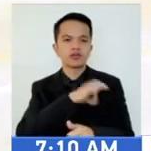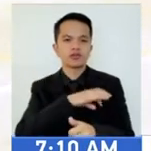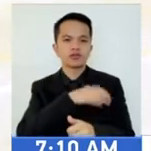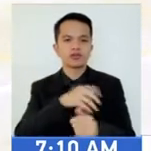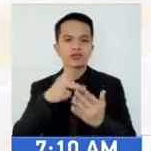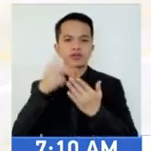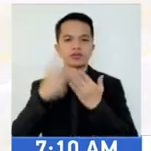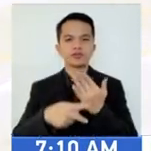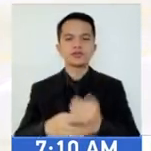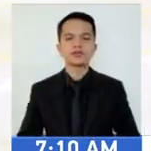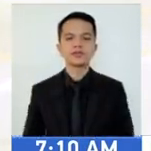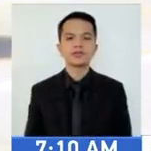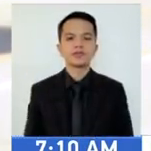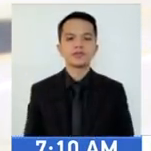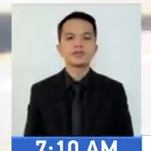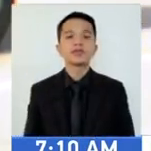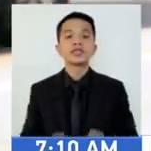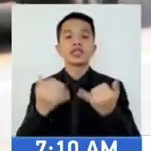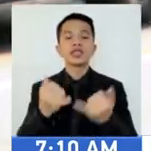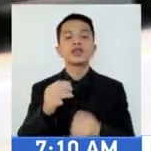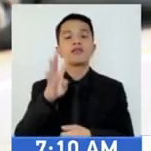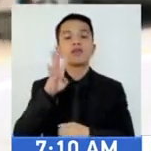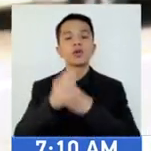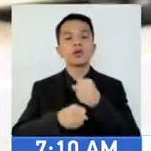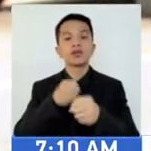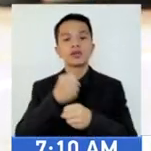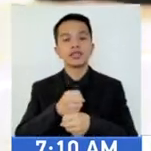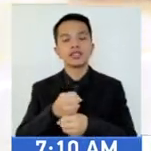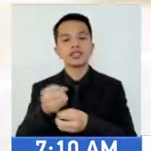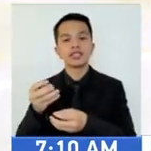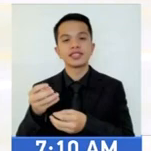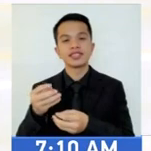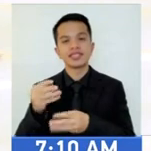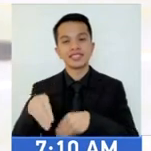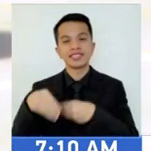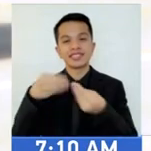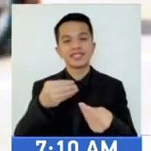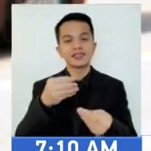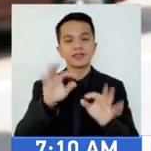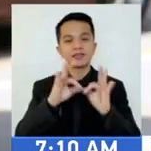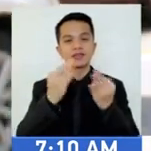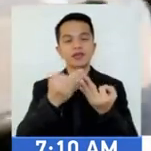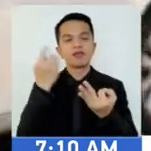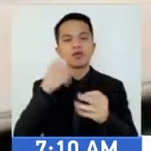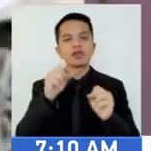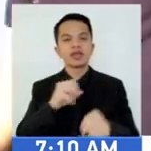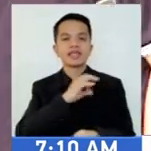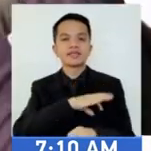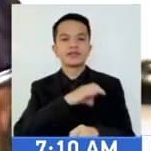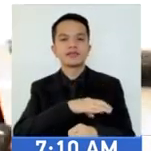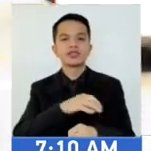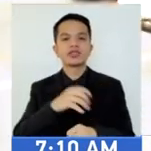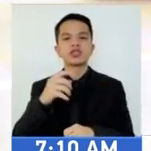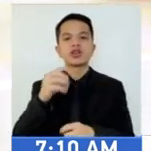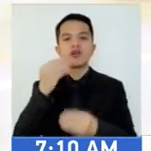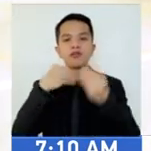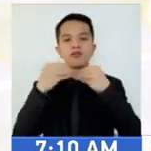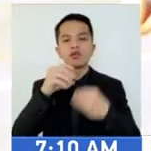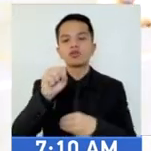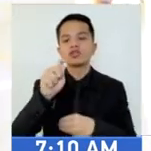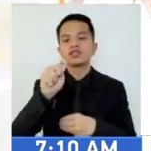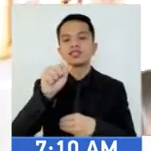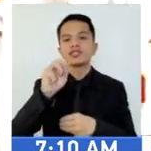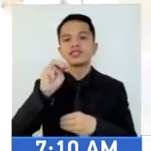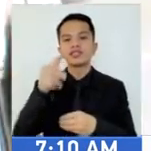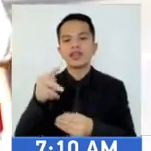Igan, 4 na taon ang ibibigay sa kada pamilya para makinabang sa food stamp program. 40 billion pesos ang kakailanganin